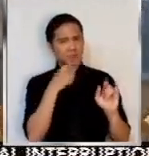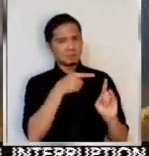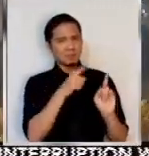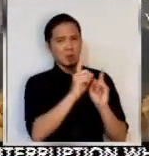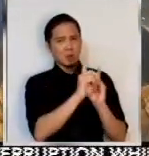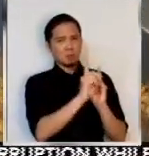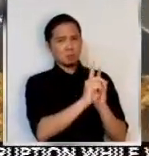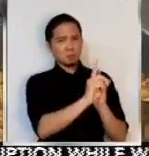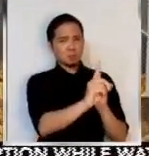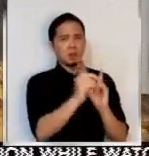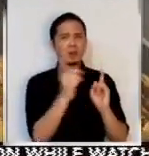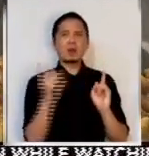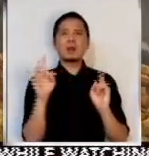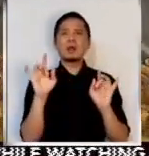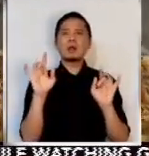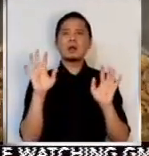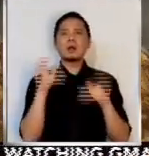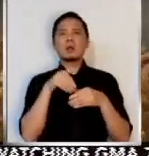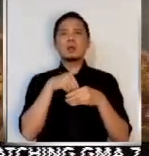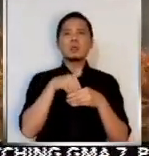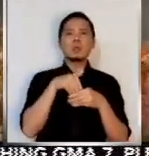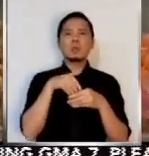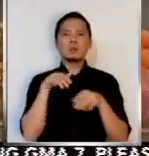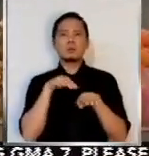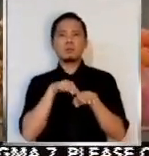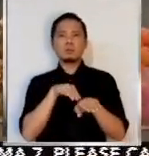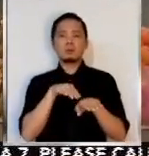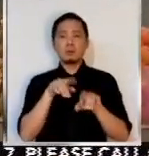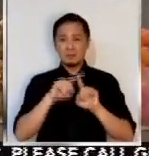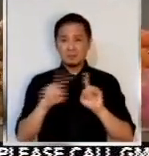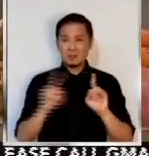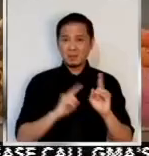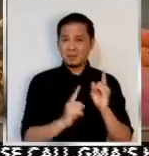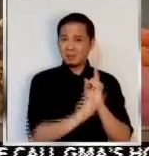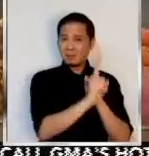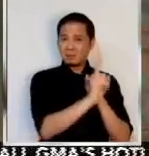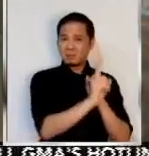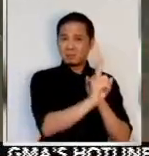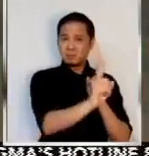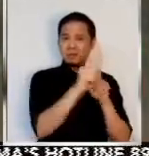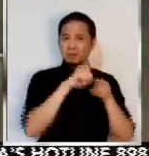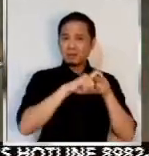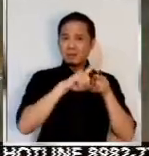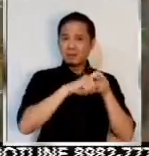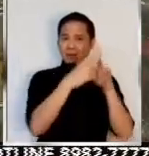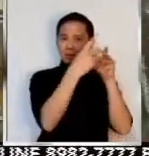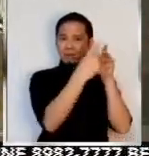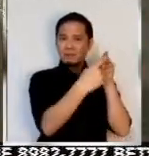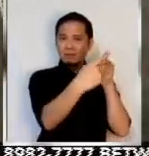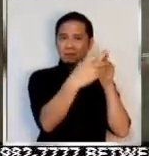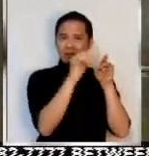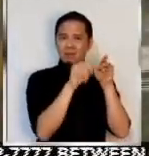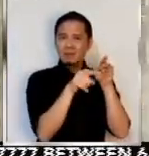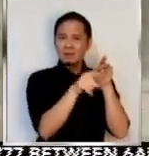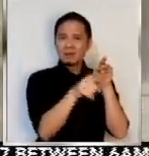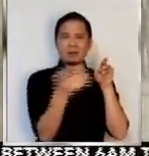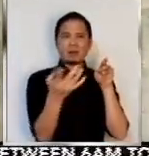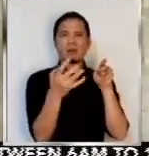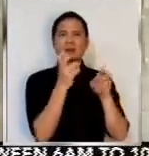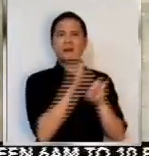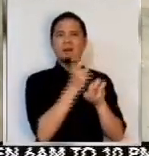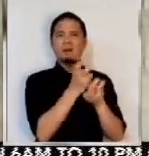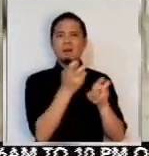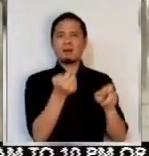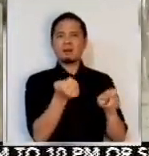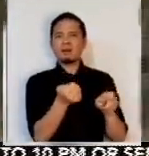pero iiwasan ang poste ng kuryente. Kaya kapag natapos ang proyekto, nasa gitna ng bagong daan ang